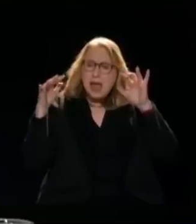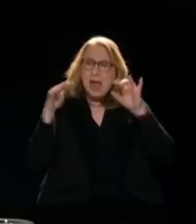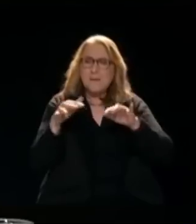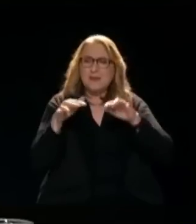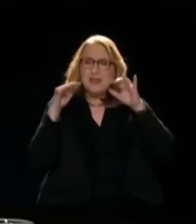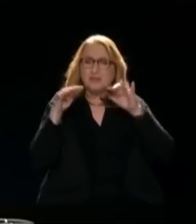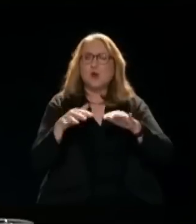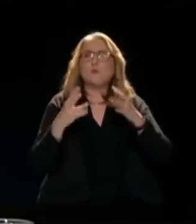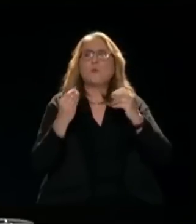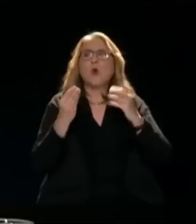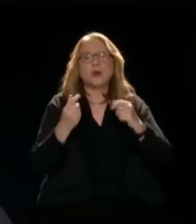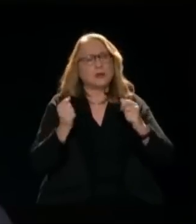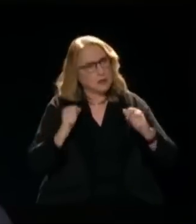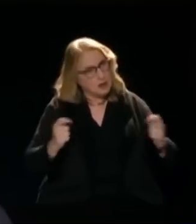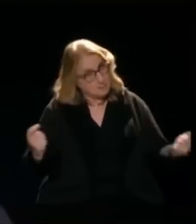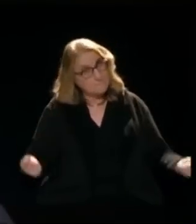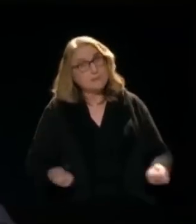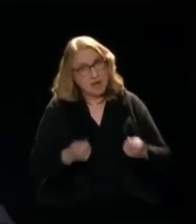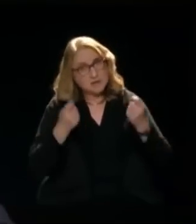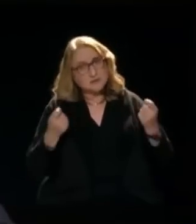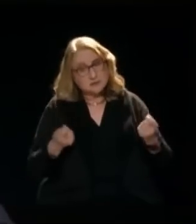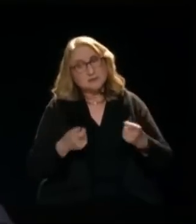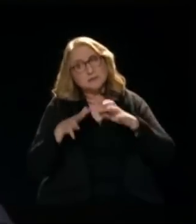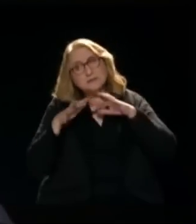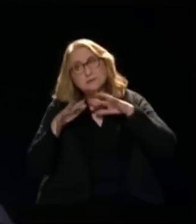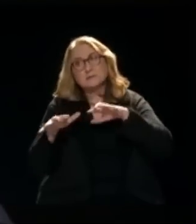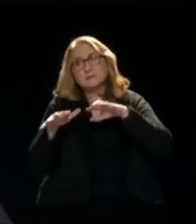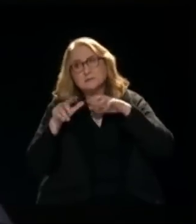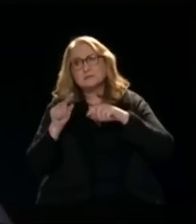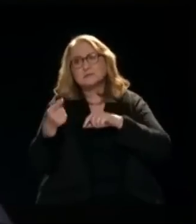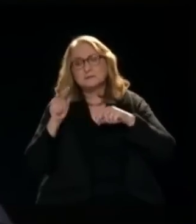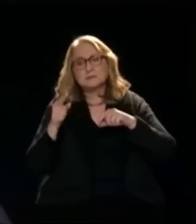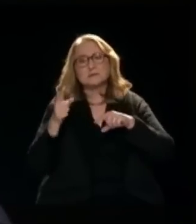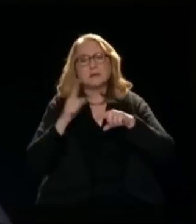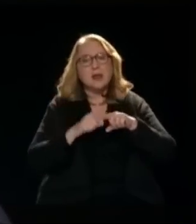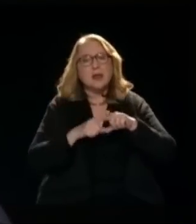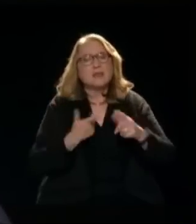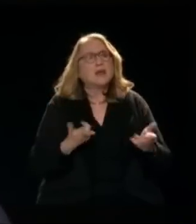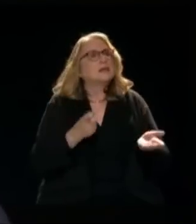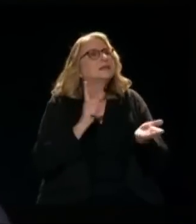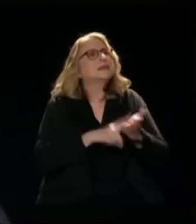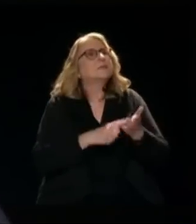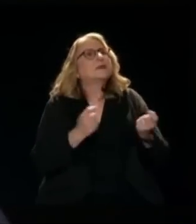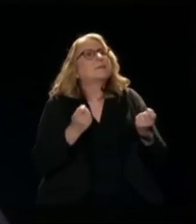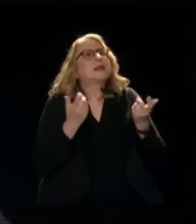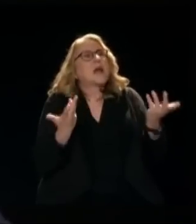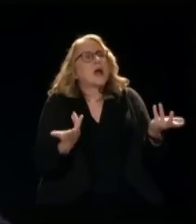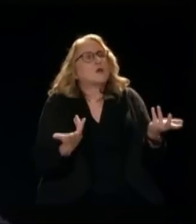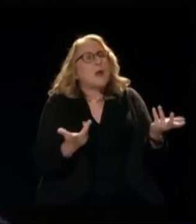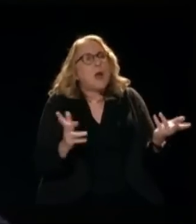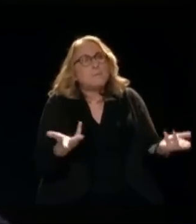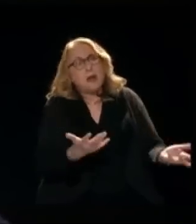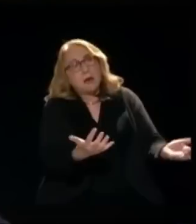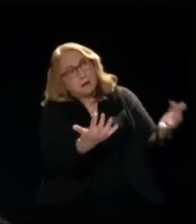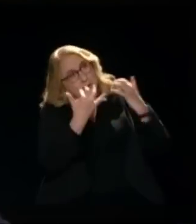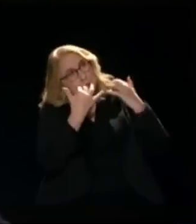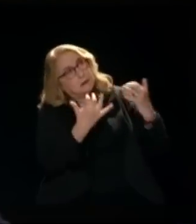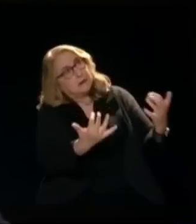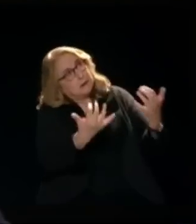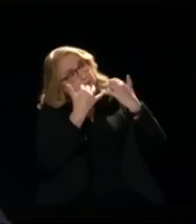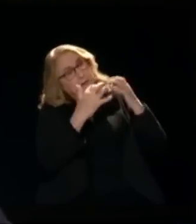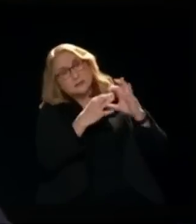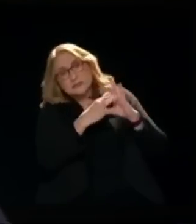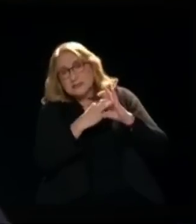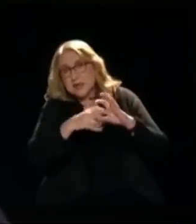πράξεις. Και με ενέργειες. Εκεί τι κάνεις, τι παραπάνω κάνεις? Όταν βλέπεις δηλαδή ένα πλοίο